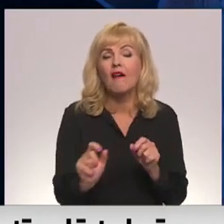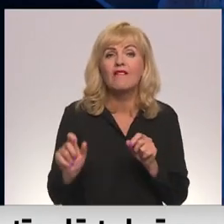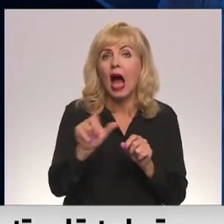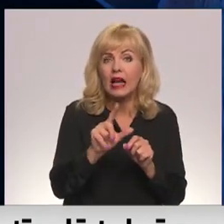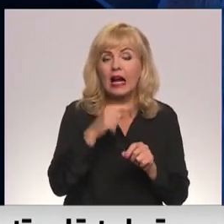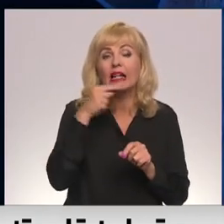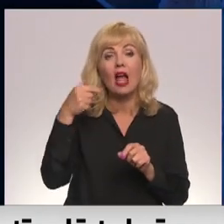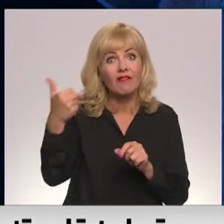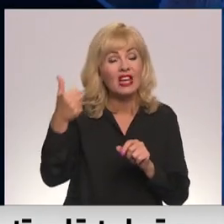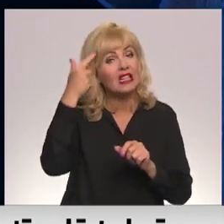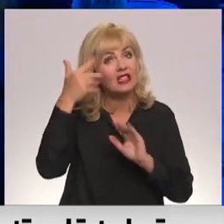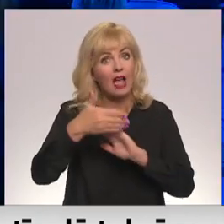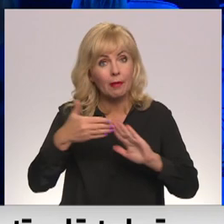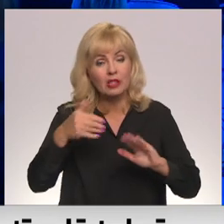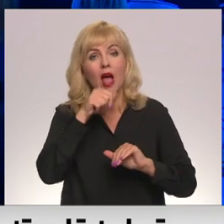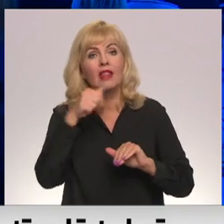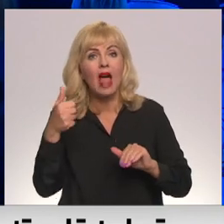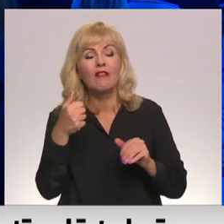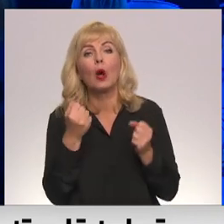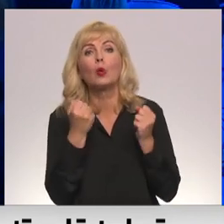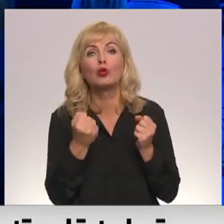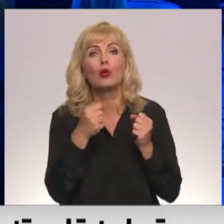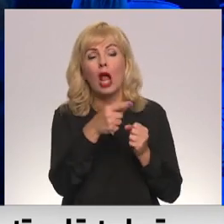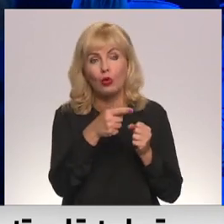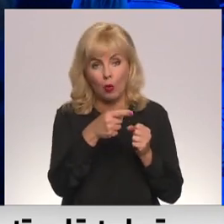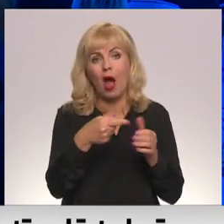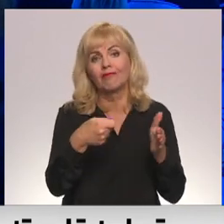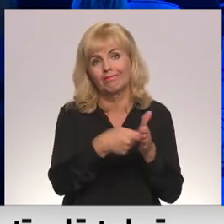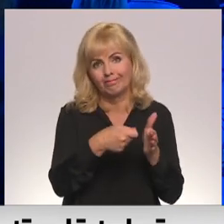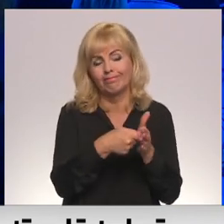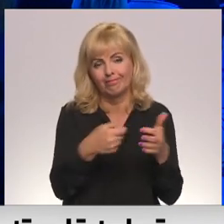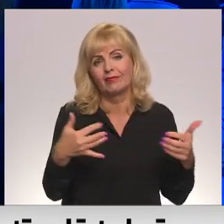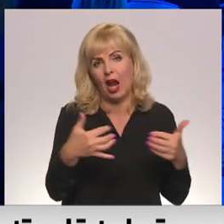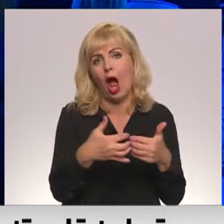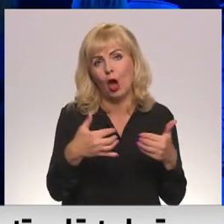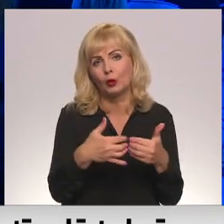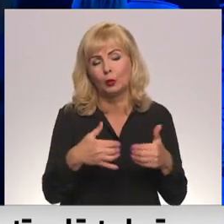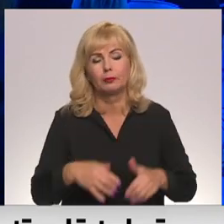Krievija saprastu, ka vairs nevar uzturēt šo karu. Gins Amoliņš, Ainis Kupčs, Latvijas televīzija.